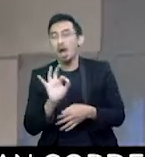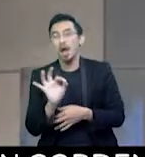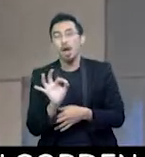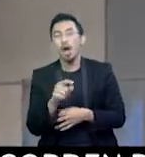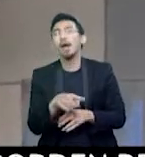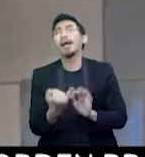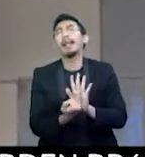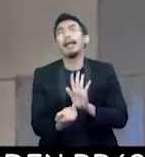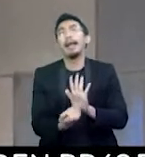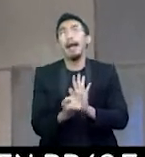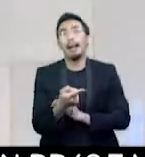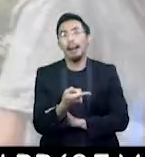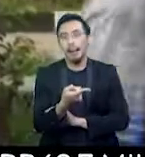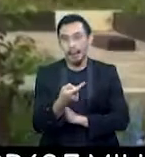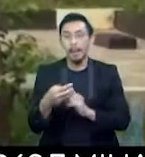Bapepti.